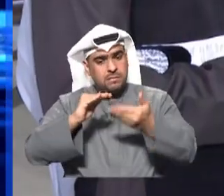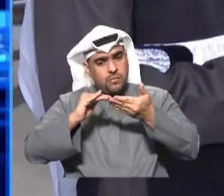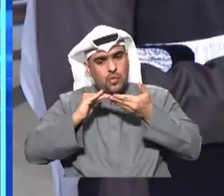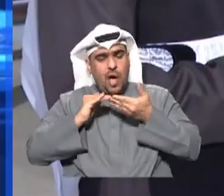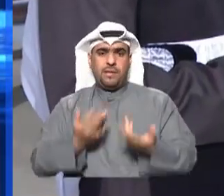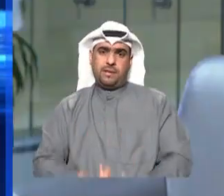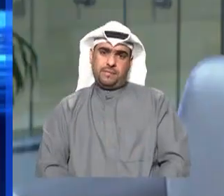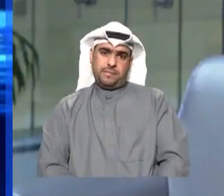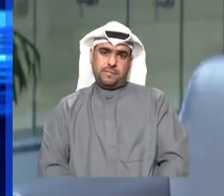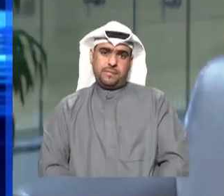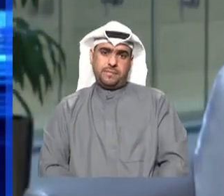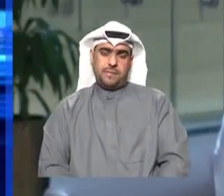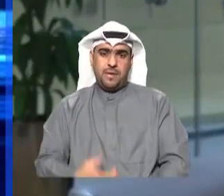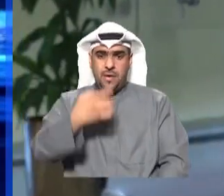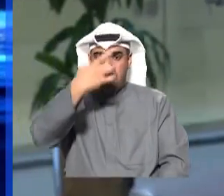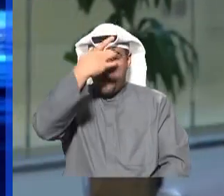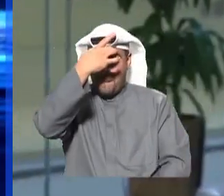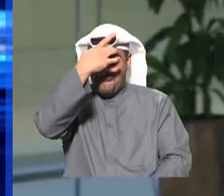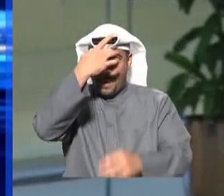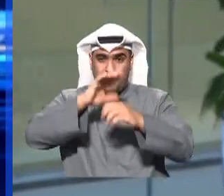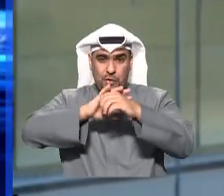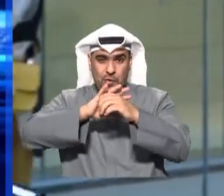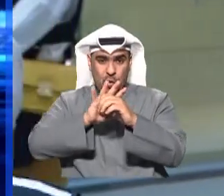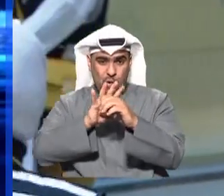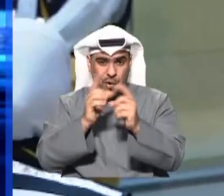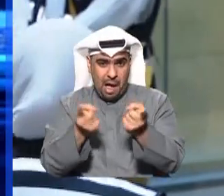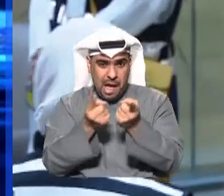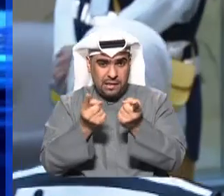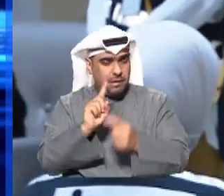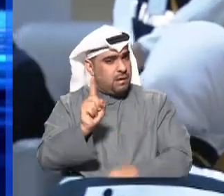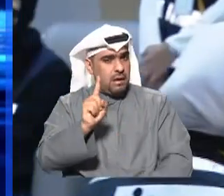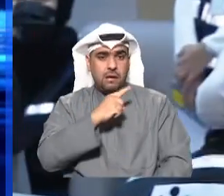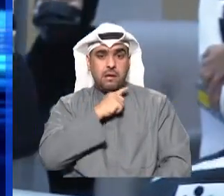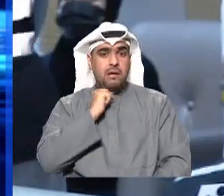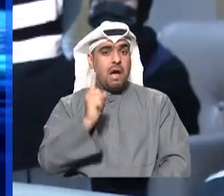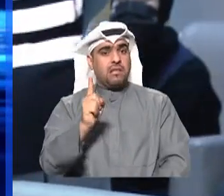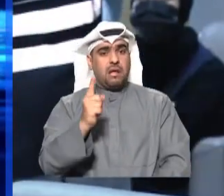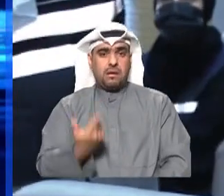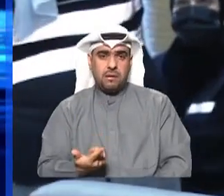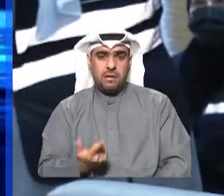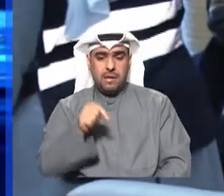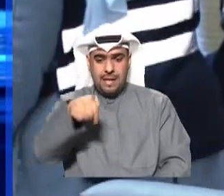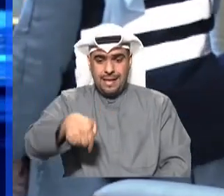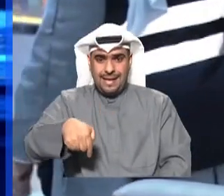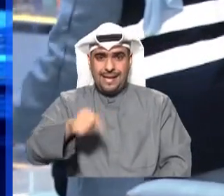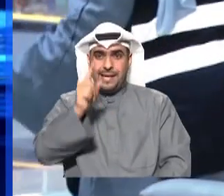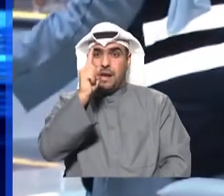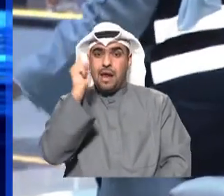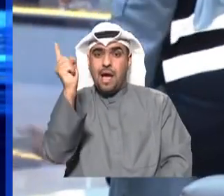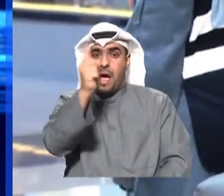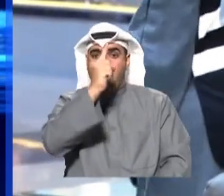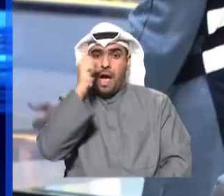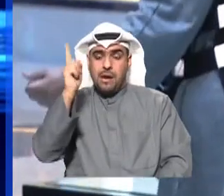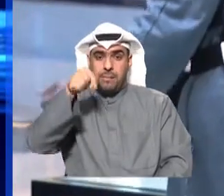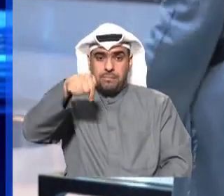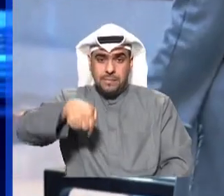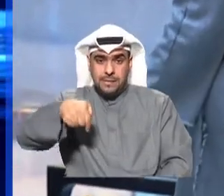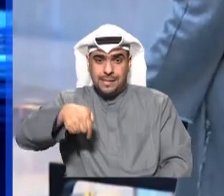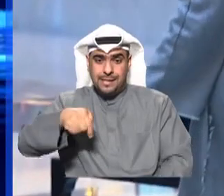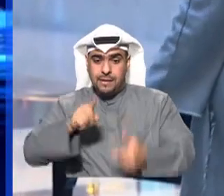خطر، الكويت قاعدة تمر الحين في منحنى خطر، مو بس الكويت، العالم بأسره قاعد يمر في منحنى